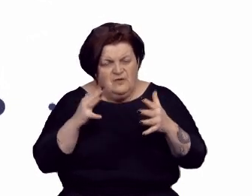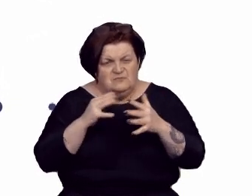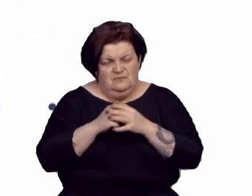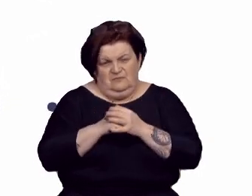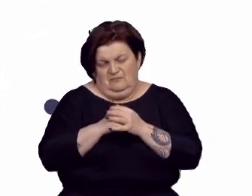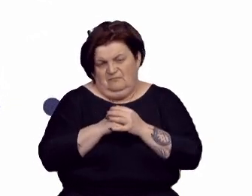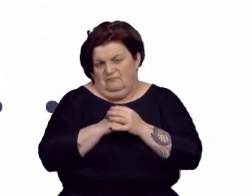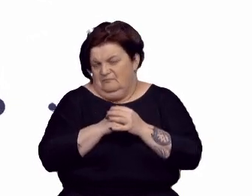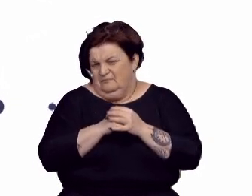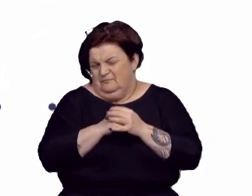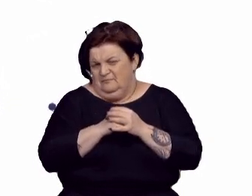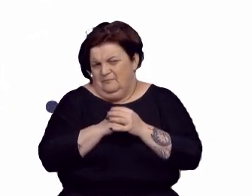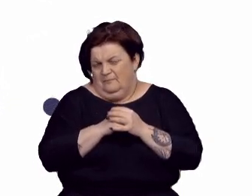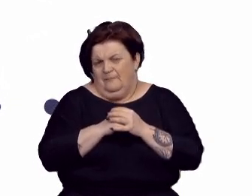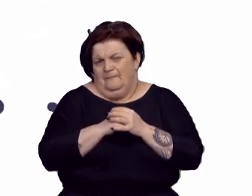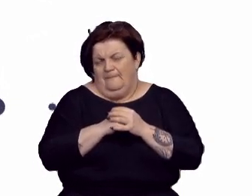zrzeszenia